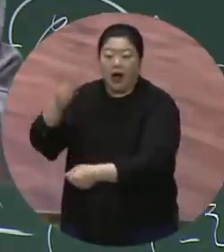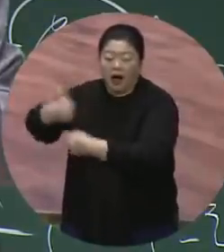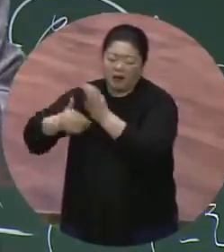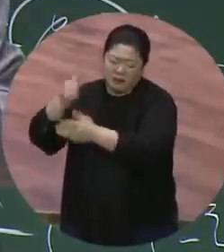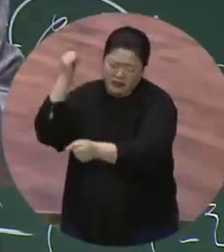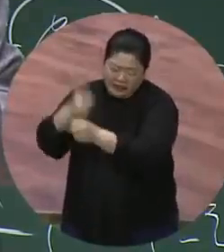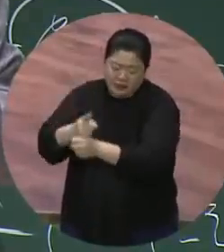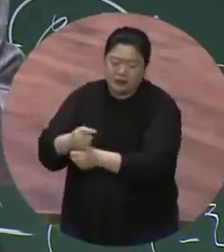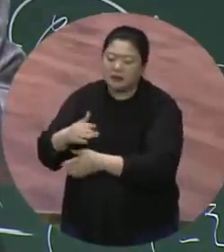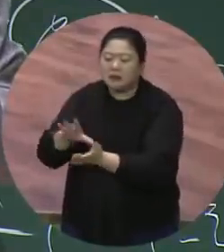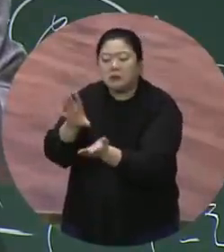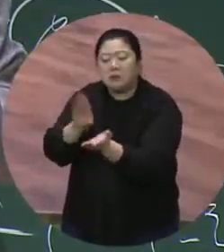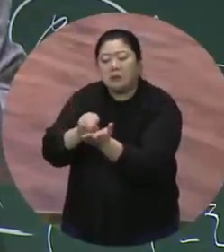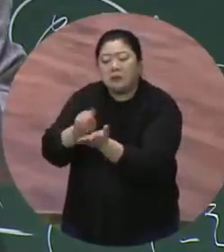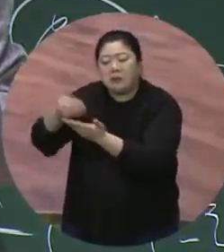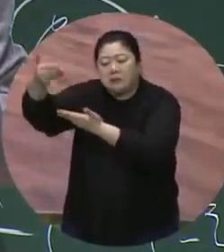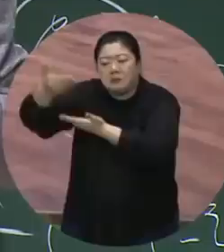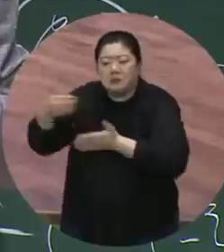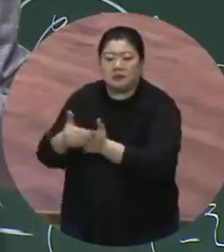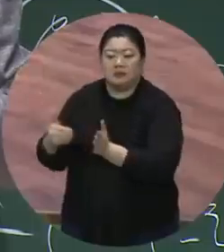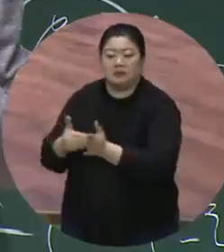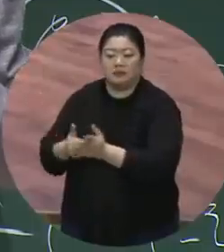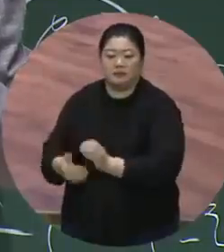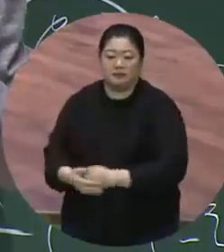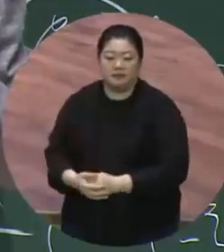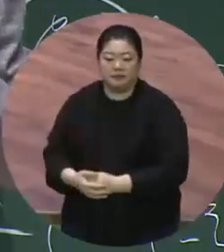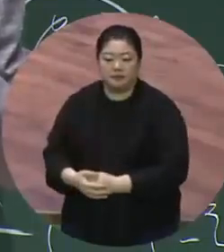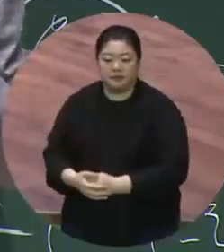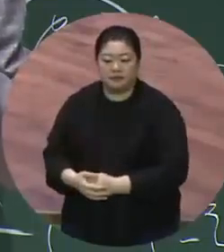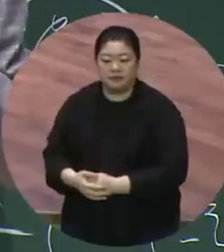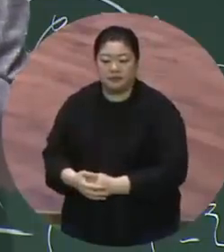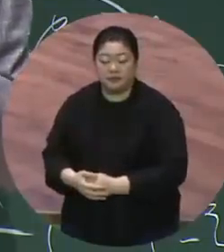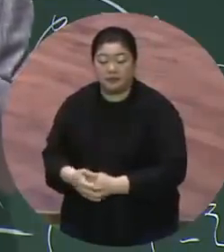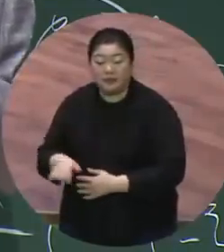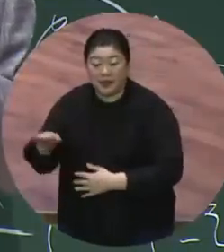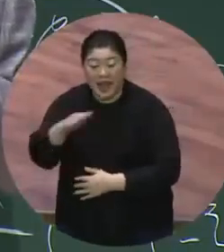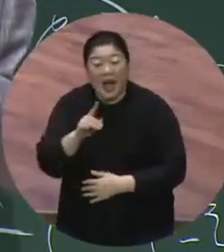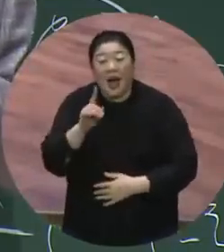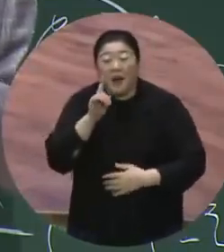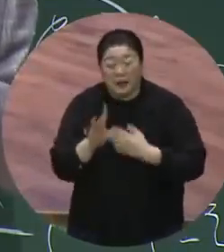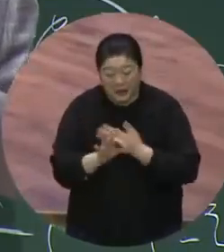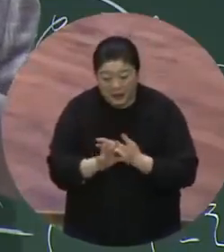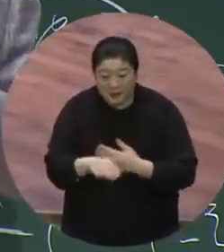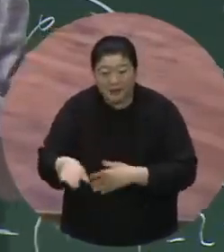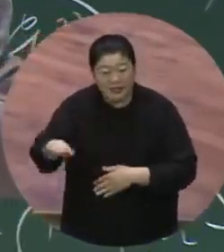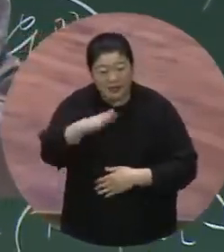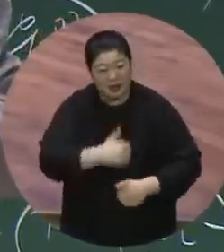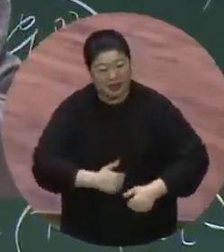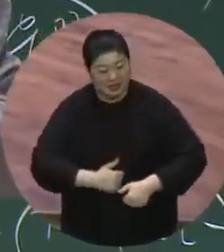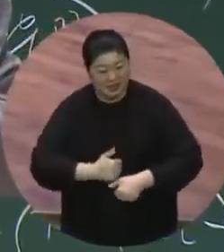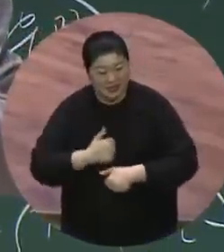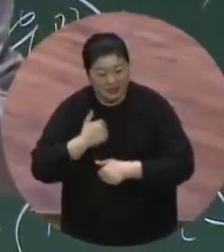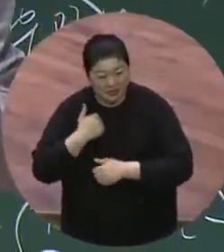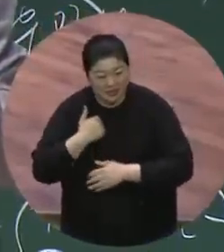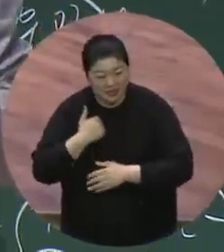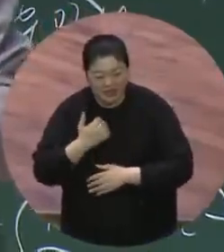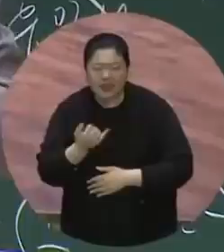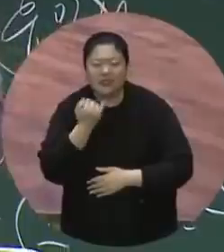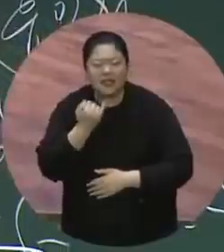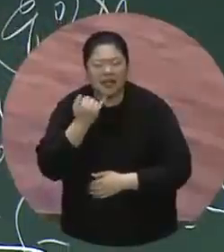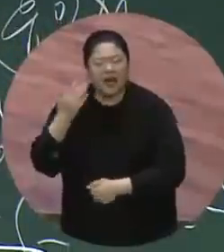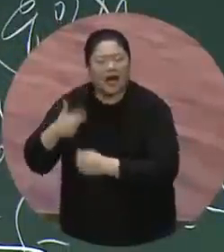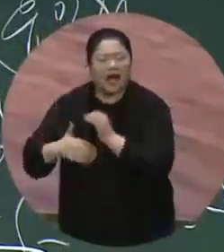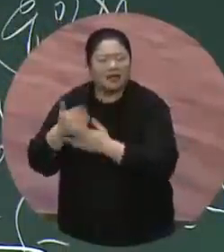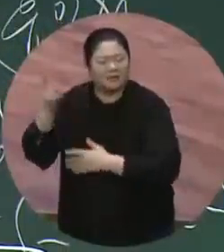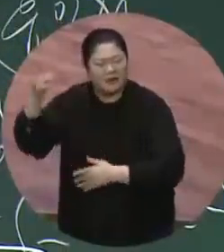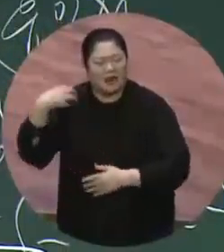주신 거예요. 미안합니다. 여러분이 안 해도 하나님 하세요. 누굴 통해서 하십니다. 내가